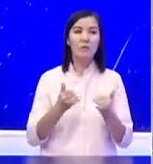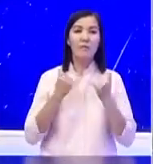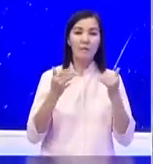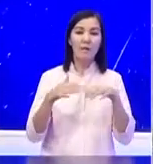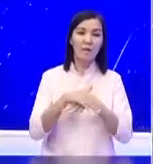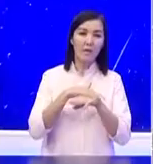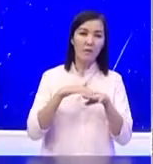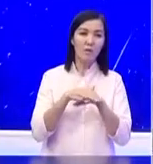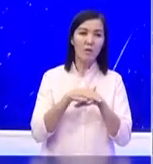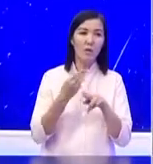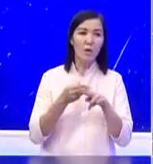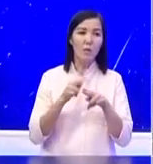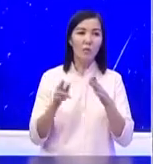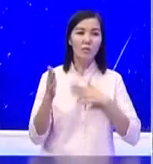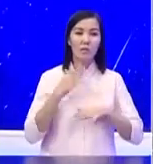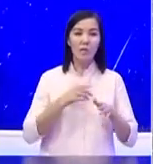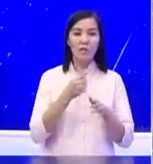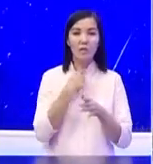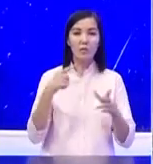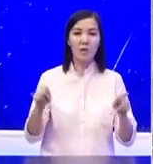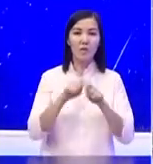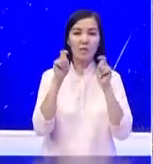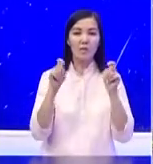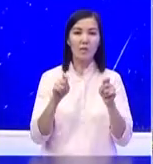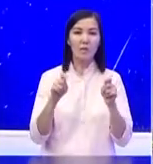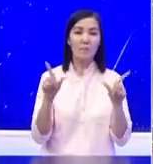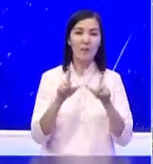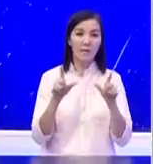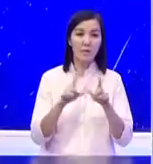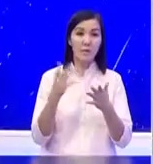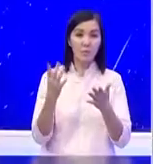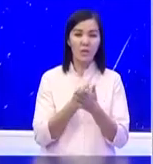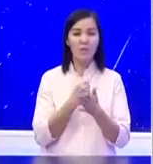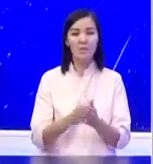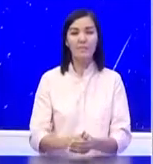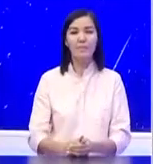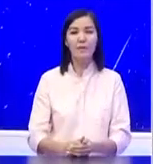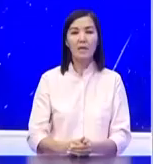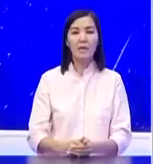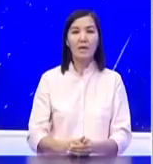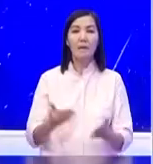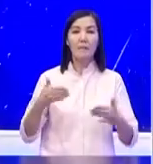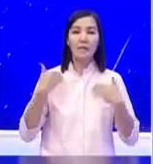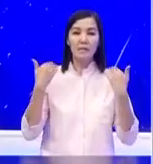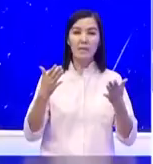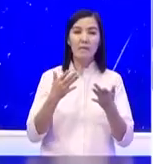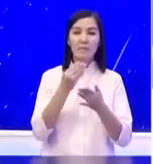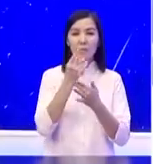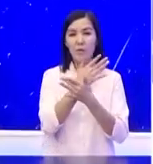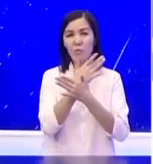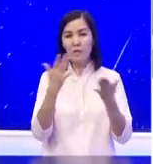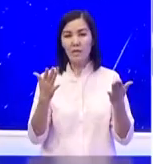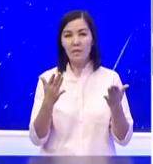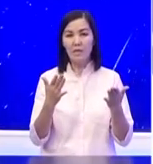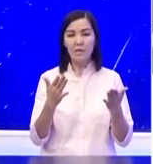народа. Мы очень рады, что у нас в Талдыкургане открыли такой магазин. Удачи им! Здесь представлен широкий ассортимент продуктов питания –